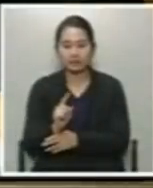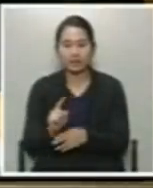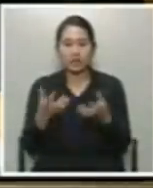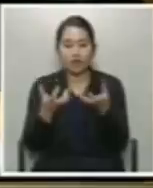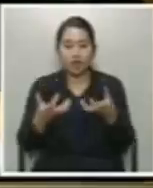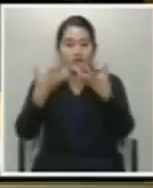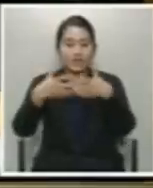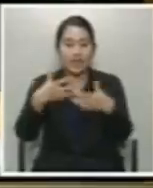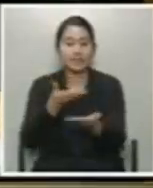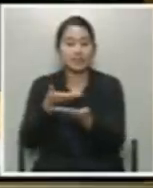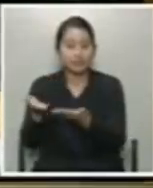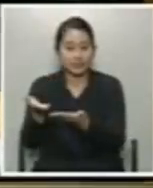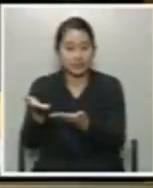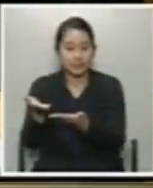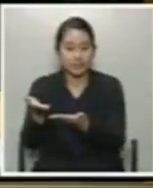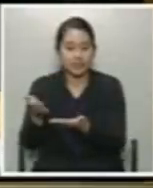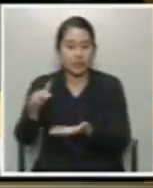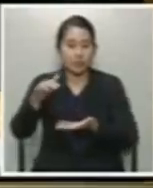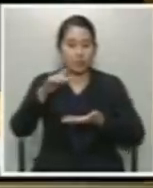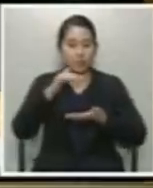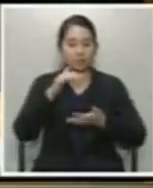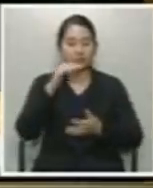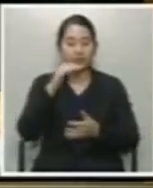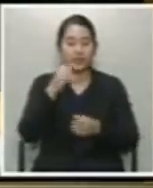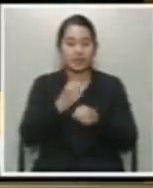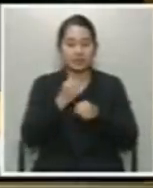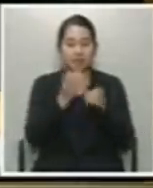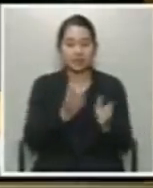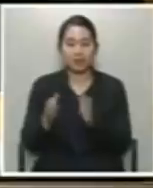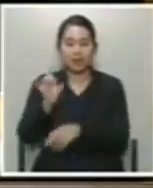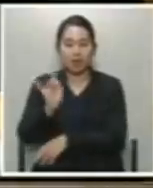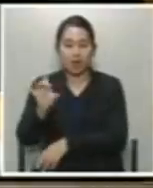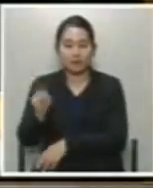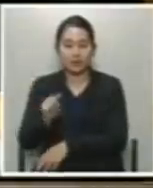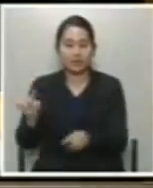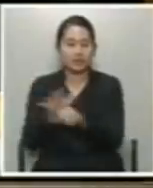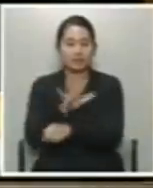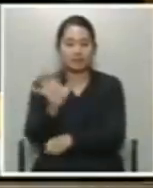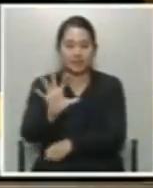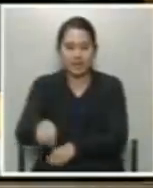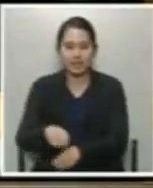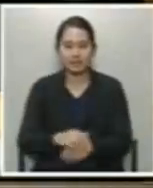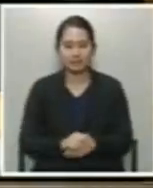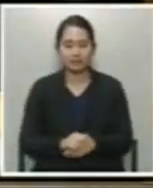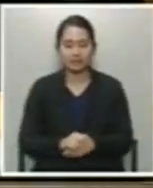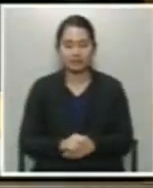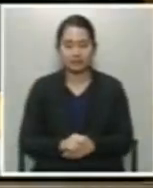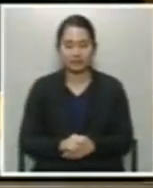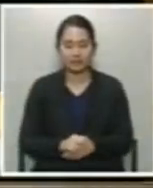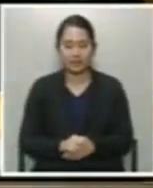รมาแล้วผลิตได้ 100% ต้องหยุดเป็นเดือนต้องมีเรื่องอะไรต่ออะไรแม้กระทั่งตอน